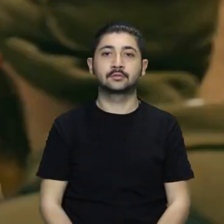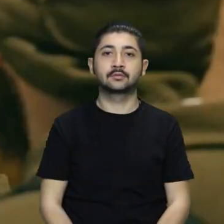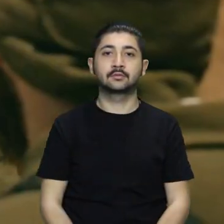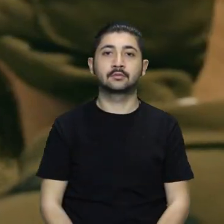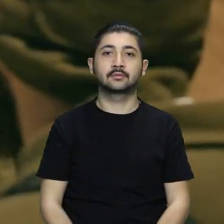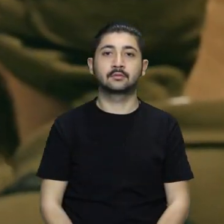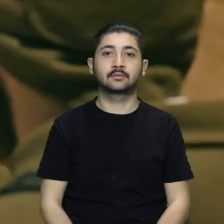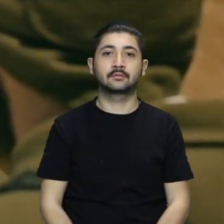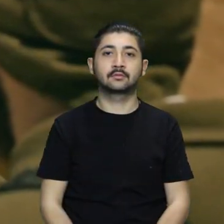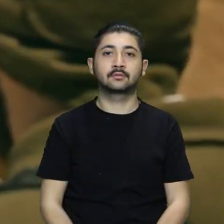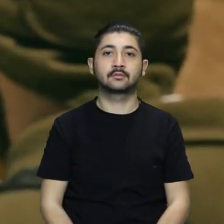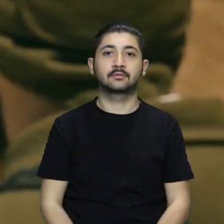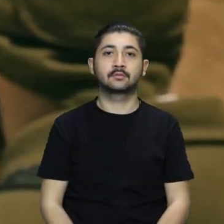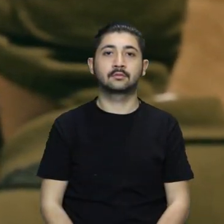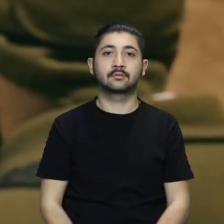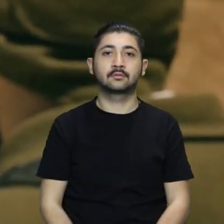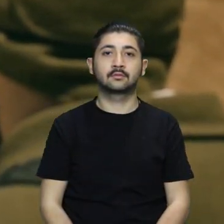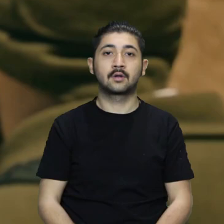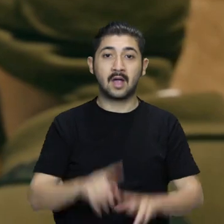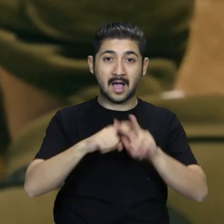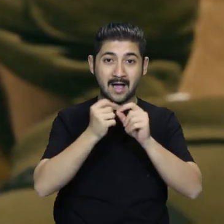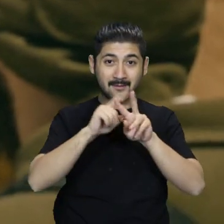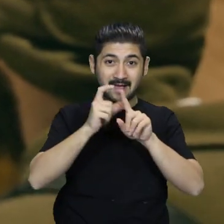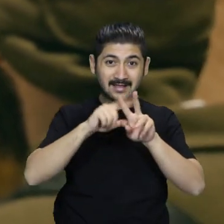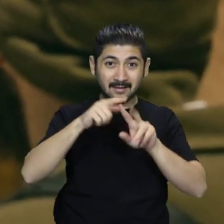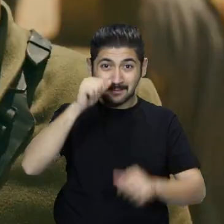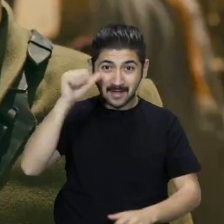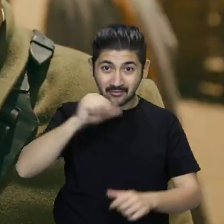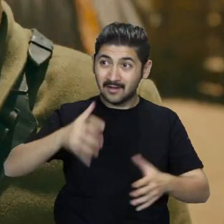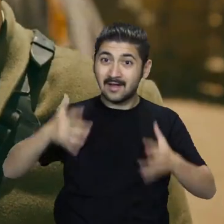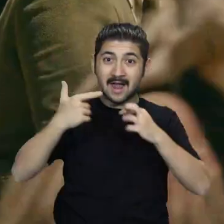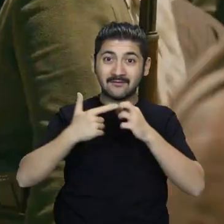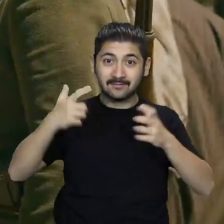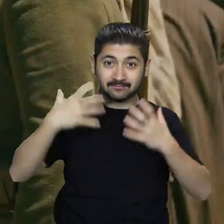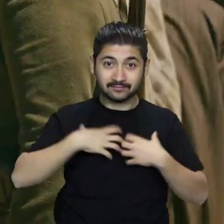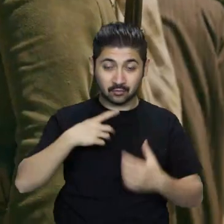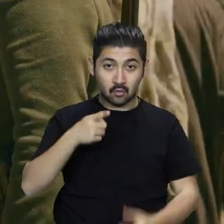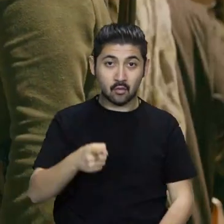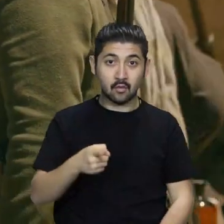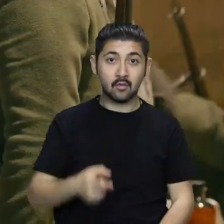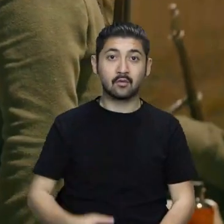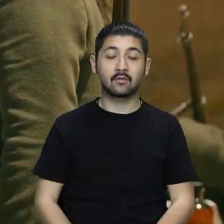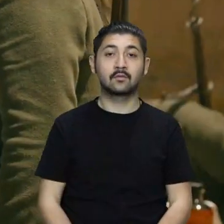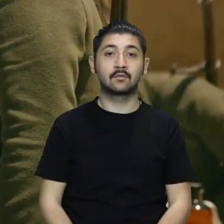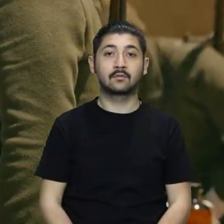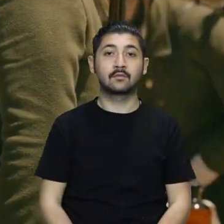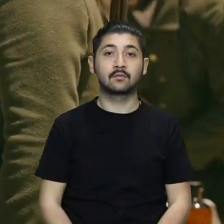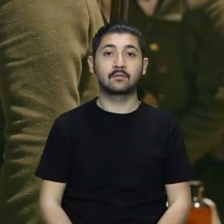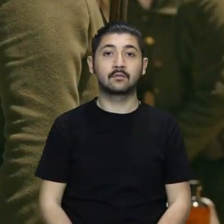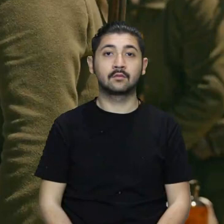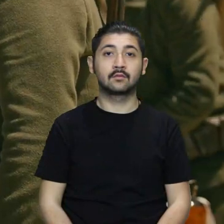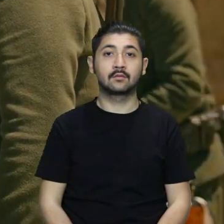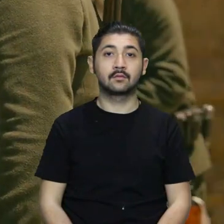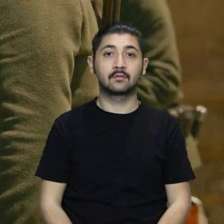telgrafı eline verdi. Abadan? Ya bu petrol rafinerisi ama. Ahmet kafa salladı.